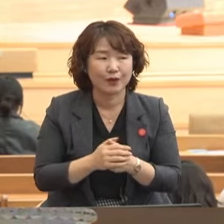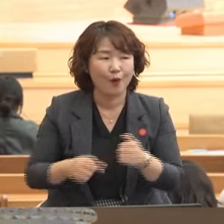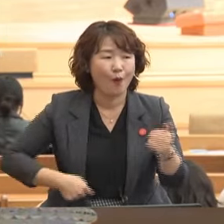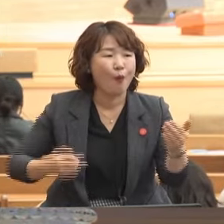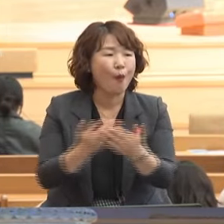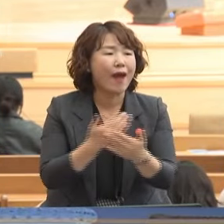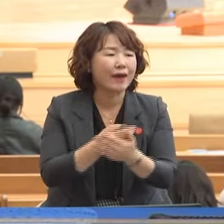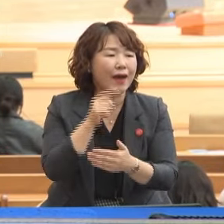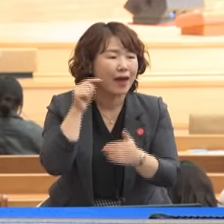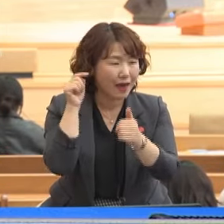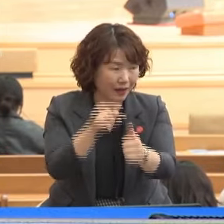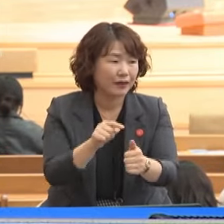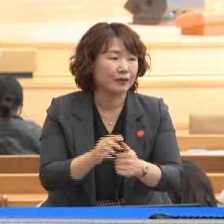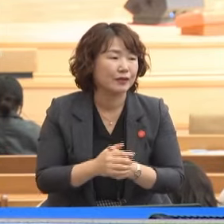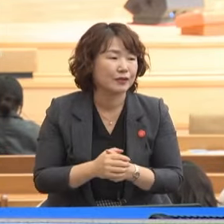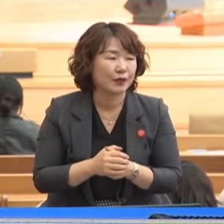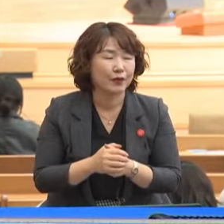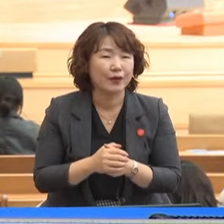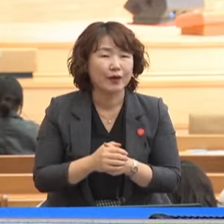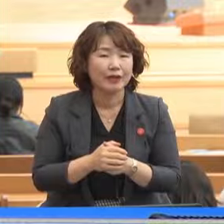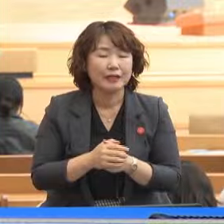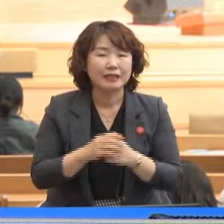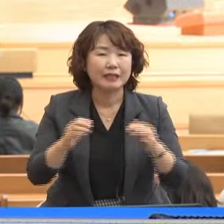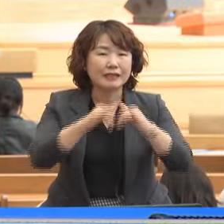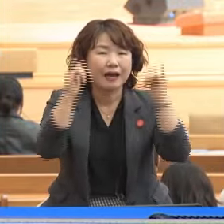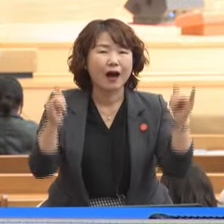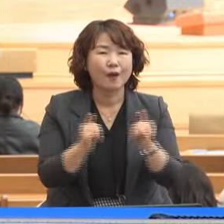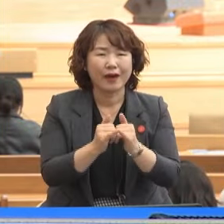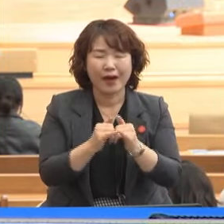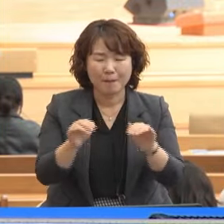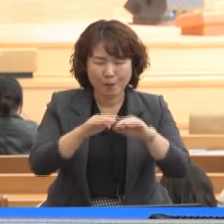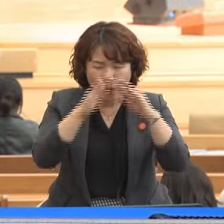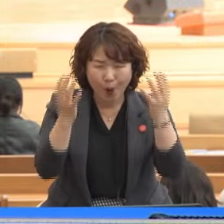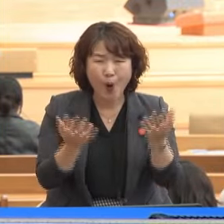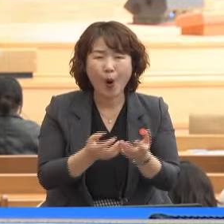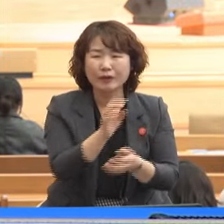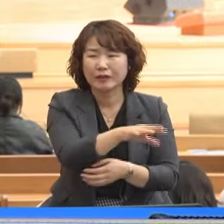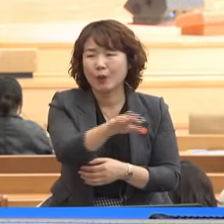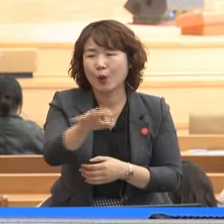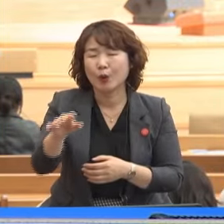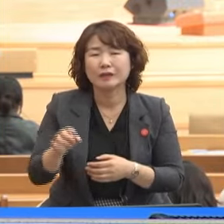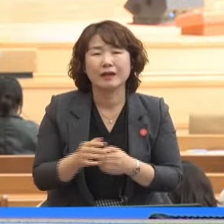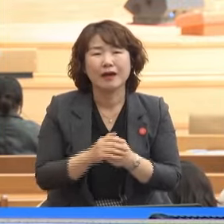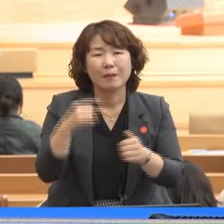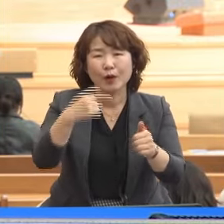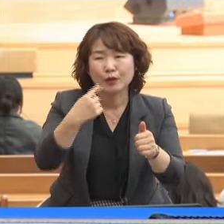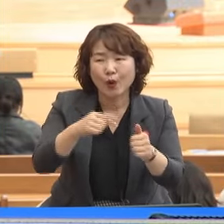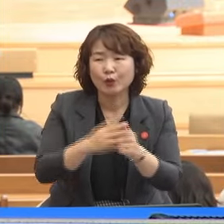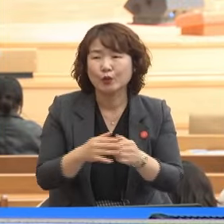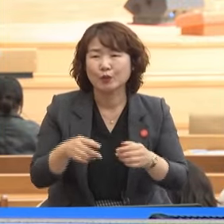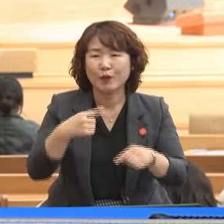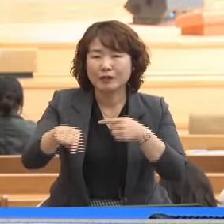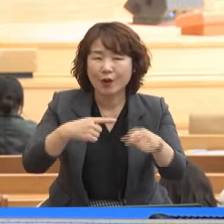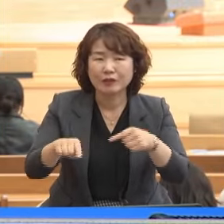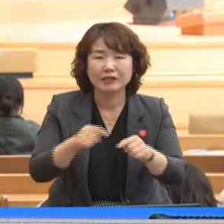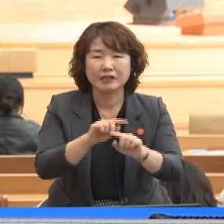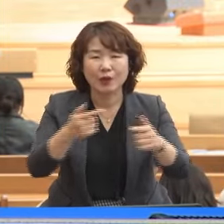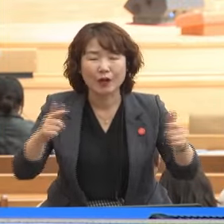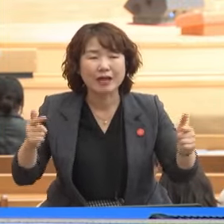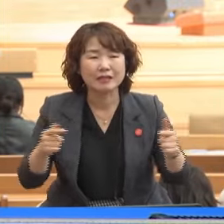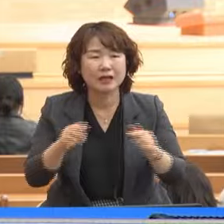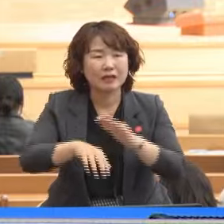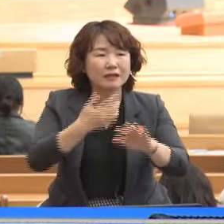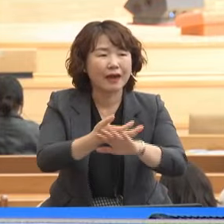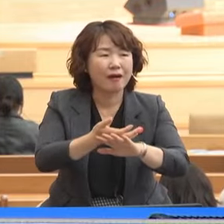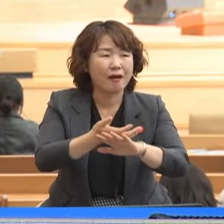회개하면 사회 전반적인 영역의 정치, 교육, 개혁이 필요하죠. 정치개혁도